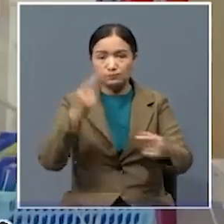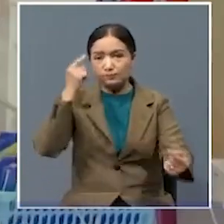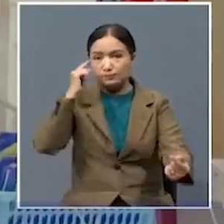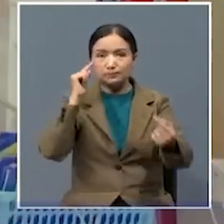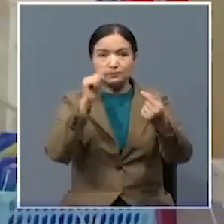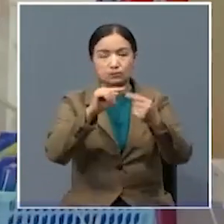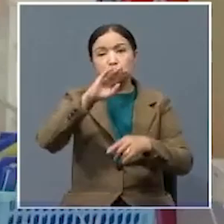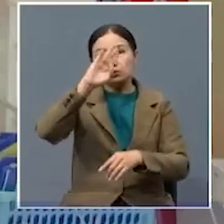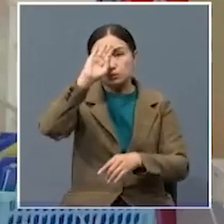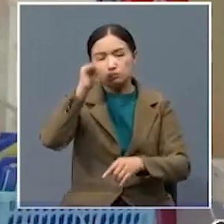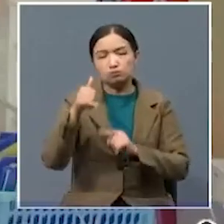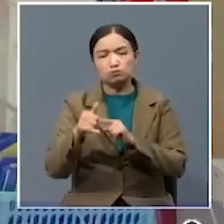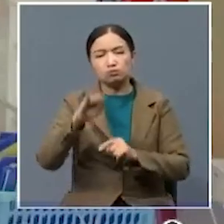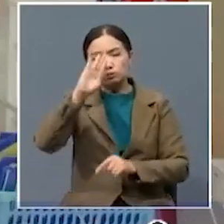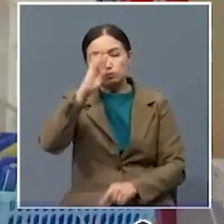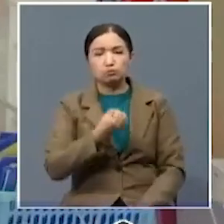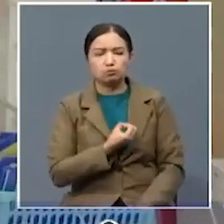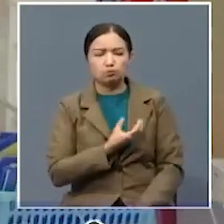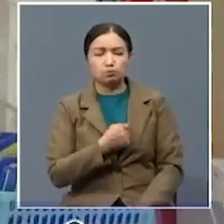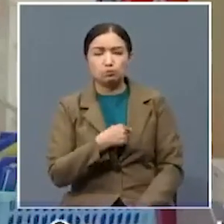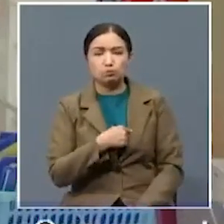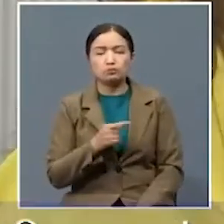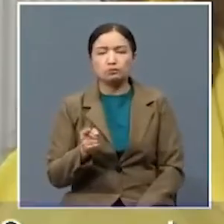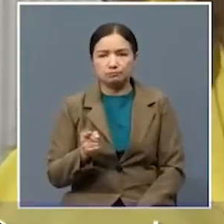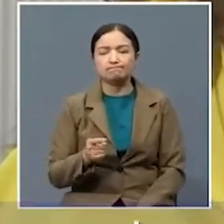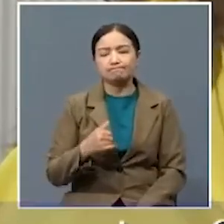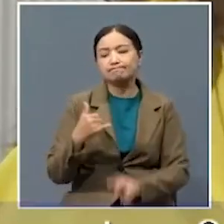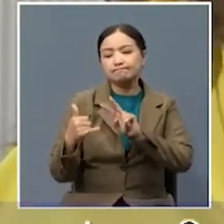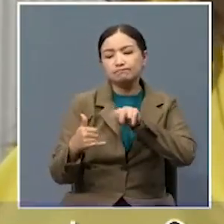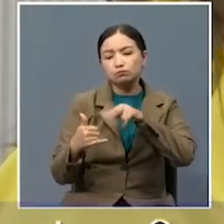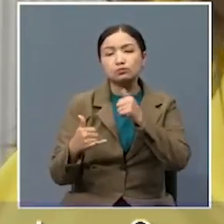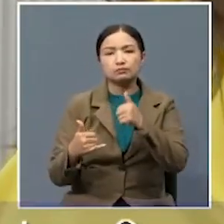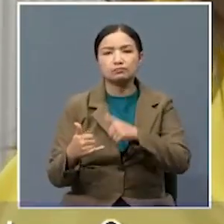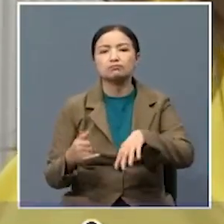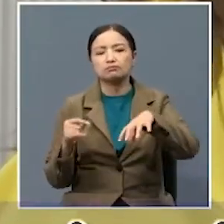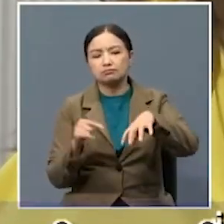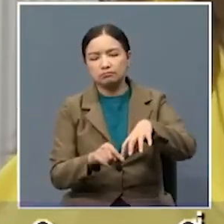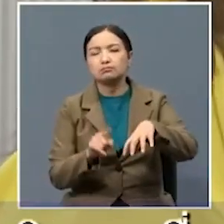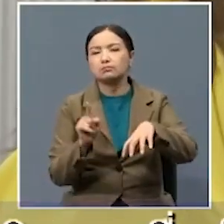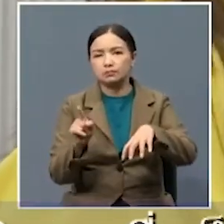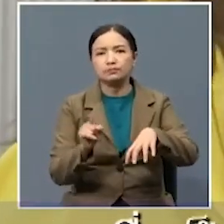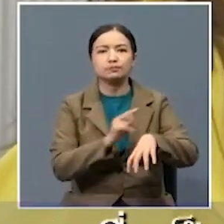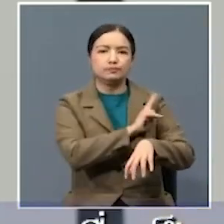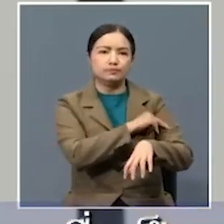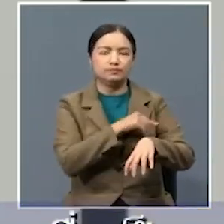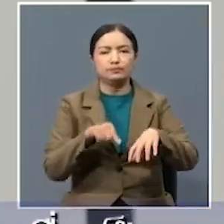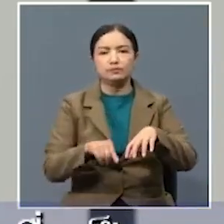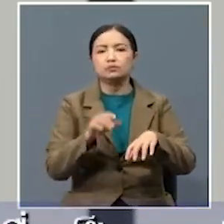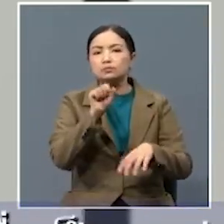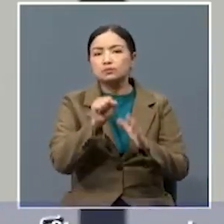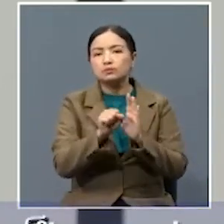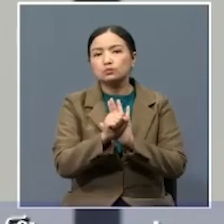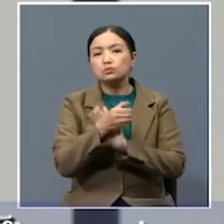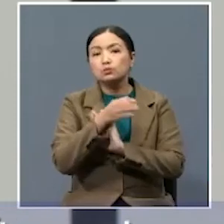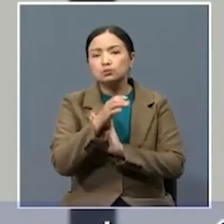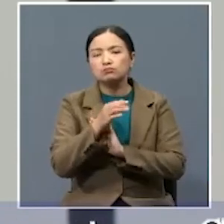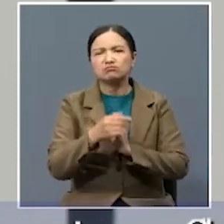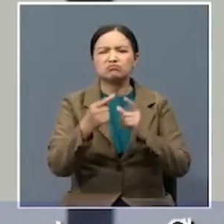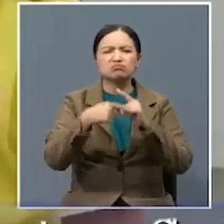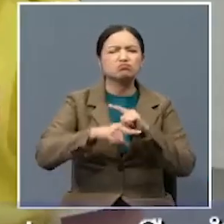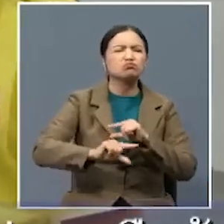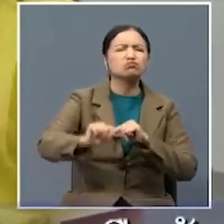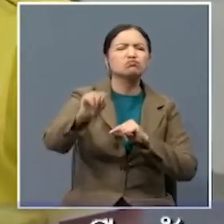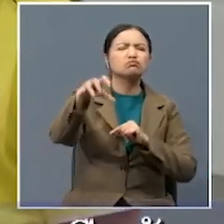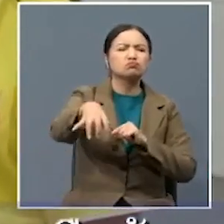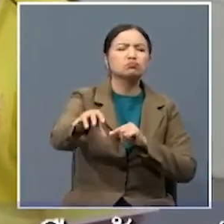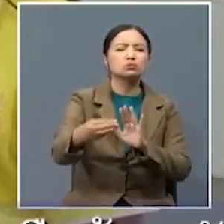ายให้ผู้ป่วยที่เป็นโรคหัวใจสามารถรักษาโรคหัวใจได้ที่โรงพยาบาลสมเด็จพยุพราชสระแก้วโดยไม่ต้องเดินทางไกลไปยังโ